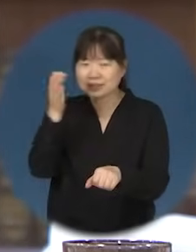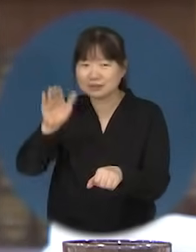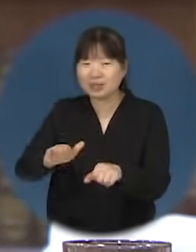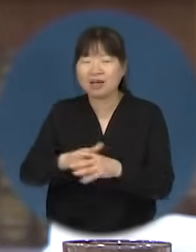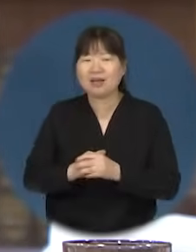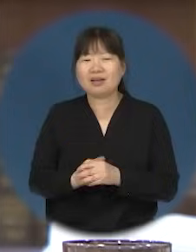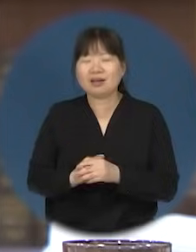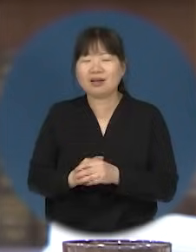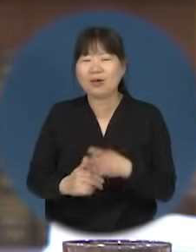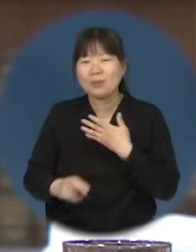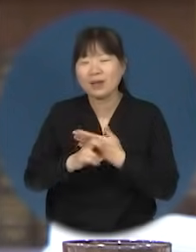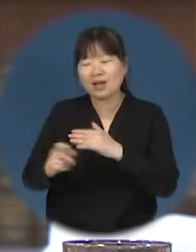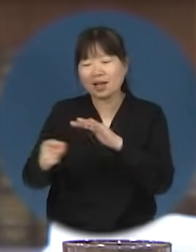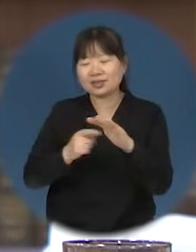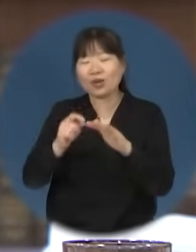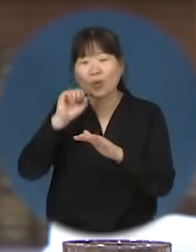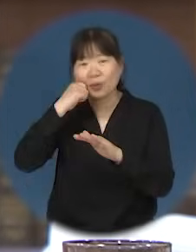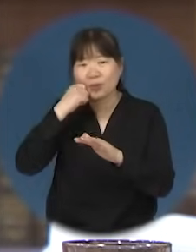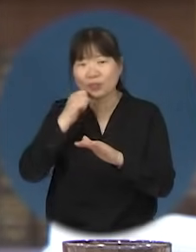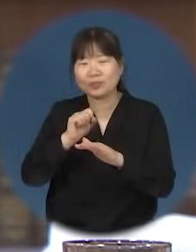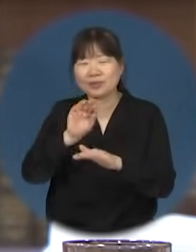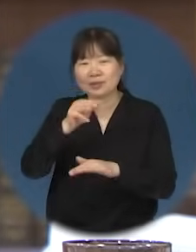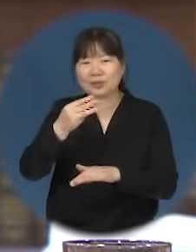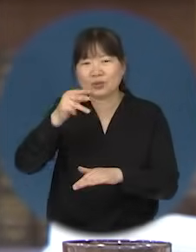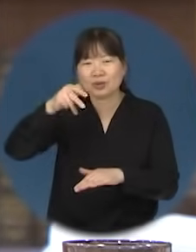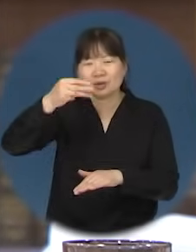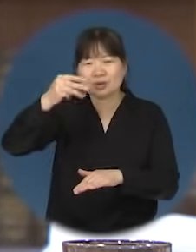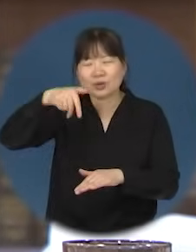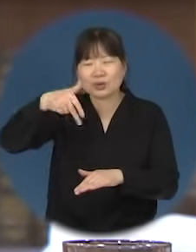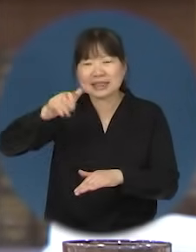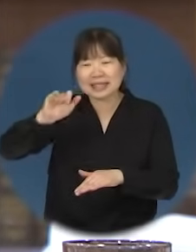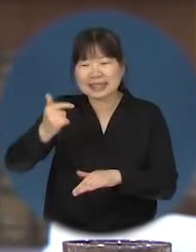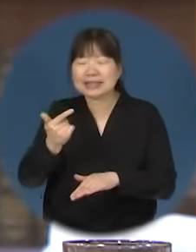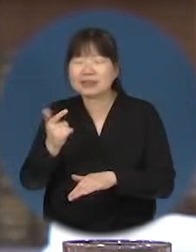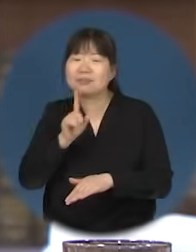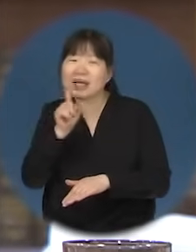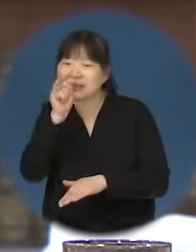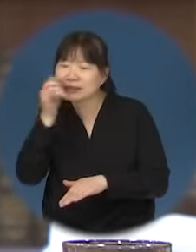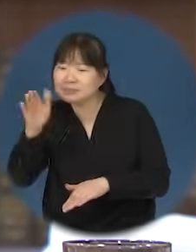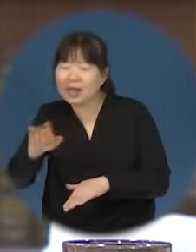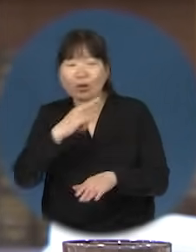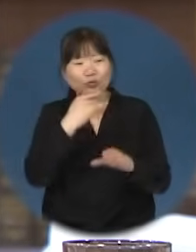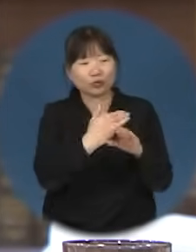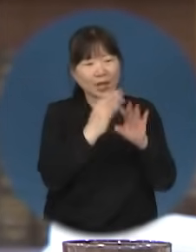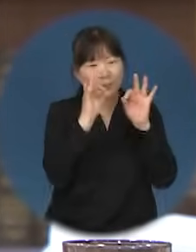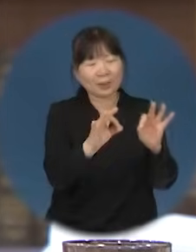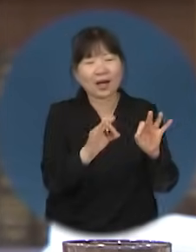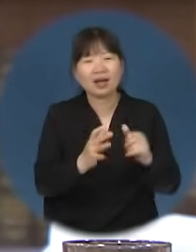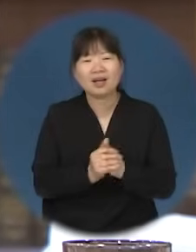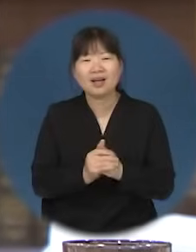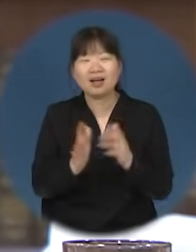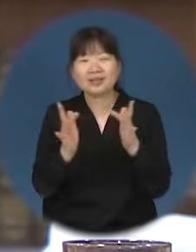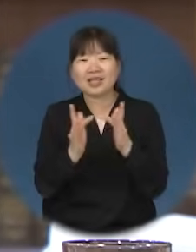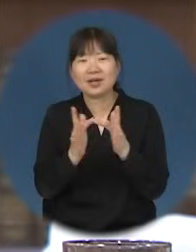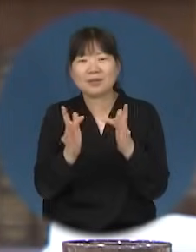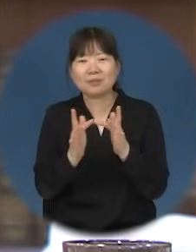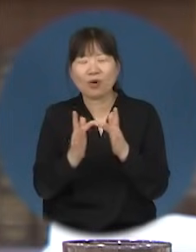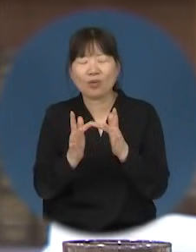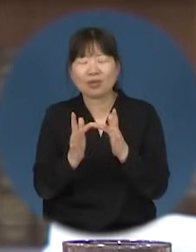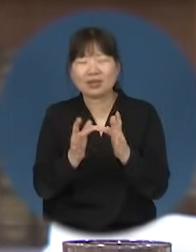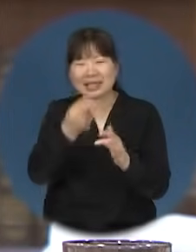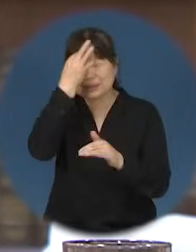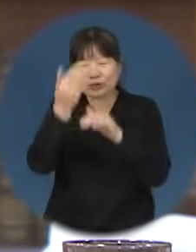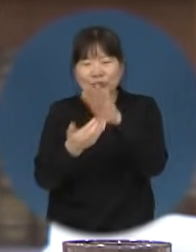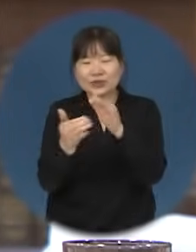또 위변조나 해킹이 어렵다 이런 얘기 했잖아요. 예. 그러나 보세요. 북한. 예. 북한이 사이버 전사들을